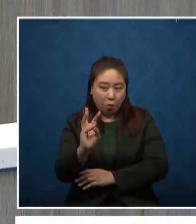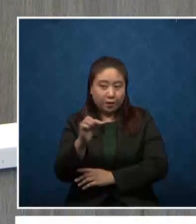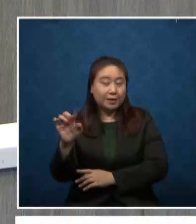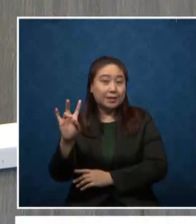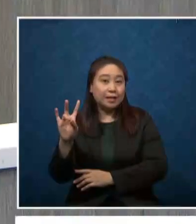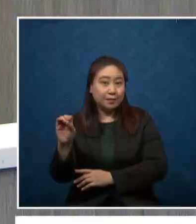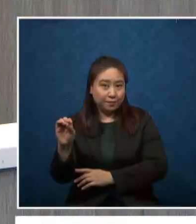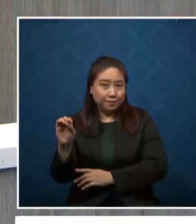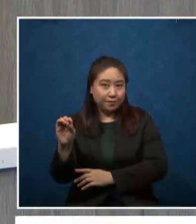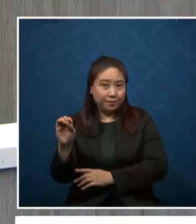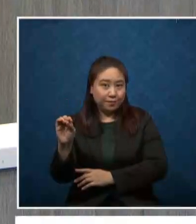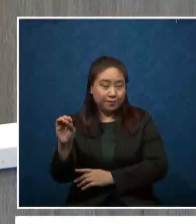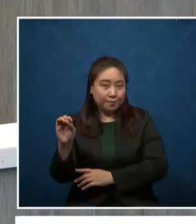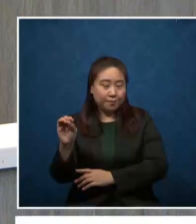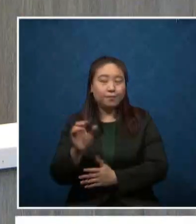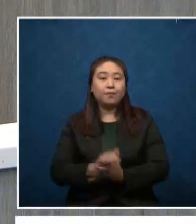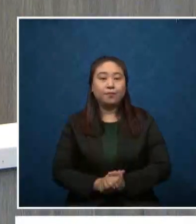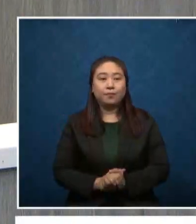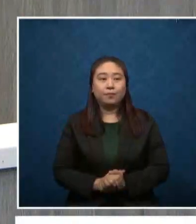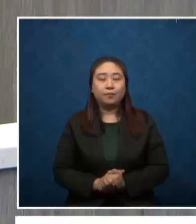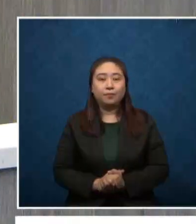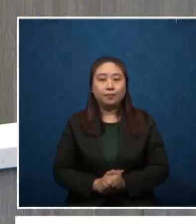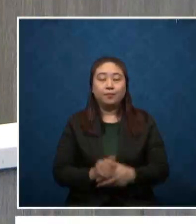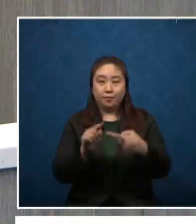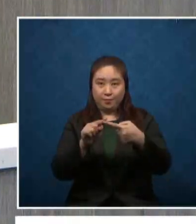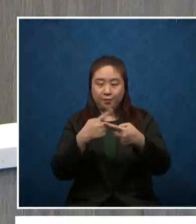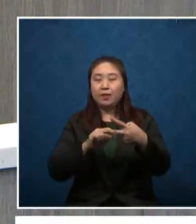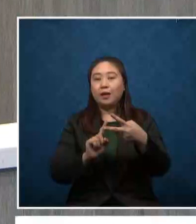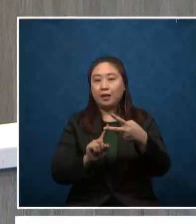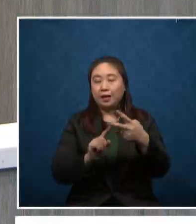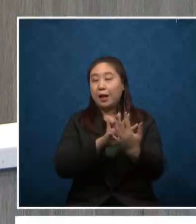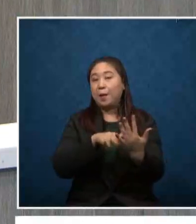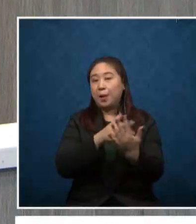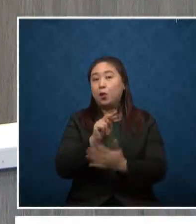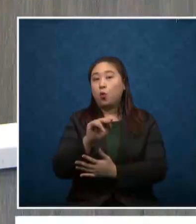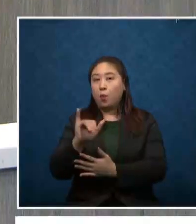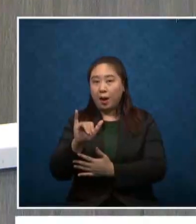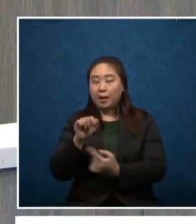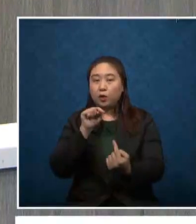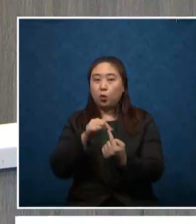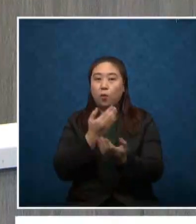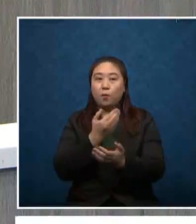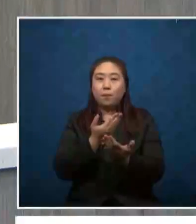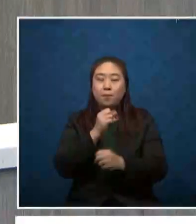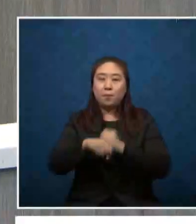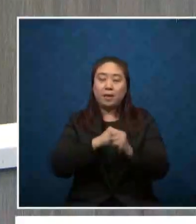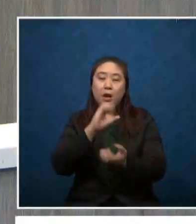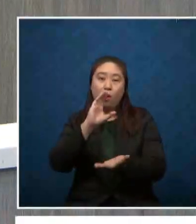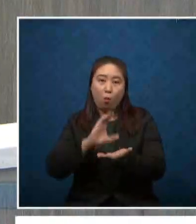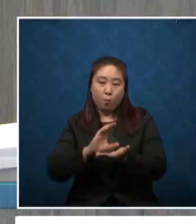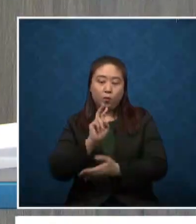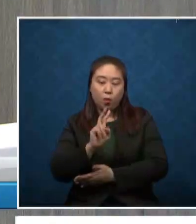และ นัเยอบายการตรวเงินแนดนประจำปีกวประมาณพุทธรัษ 2566